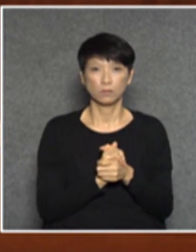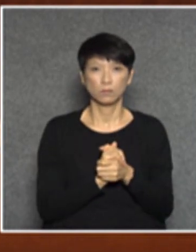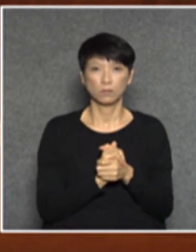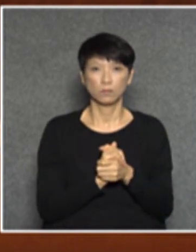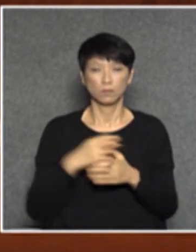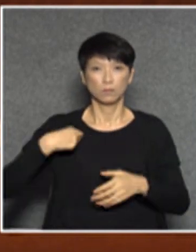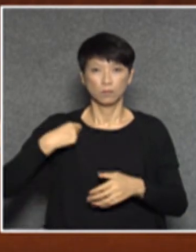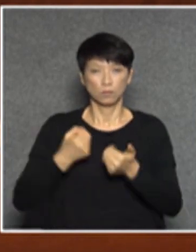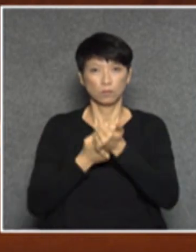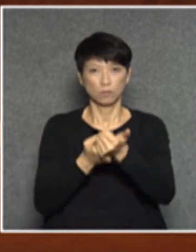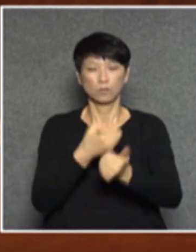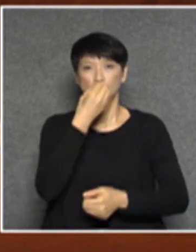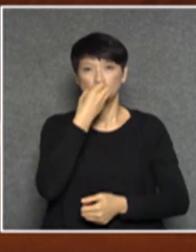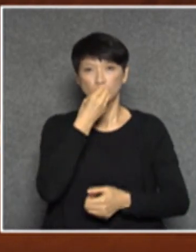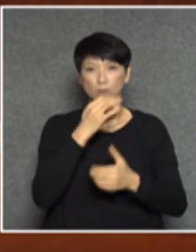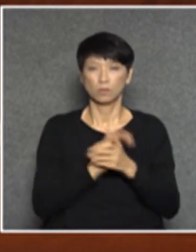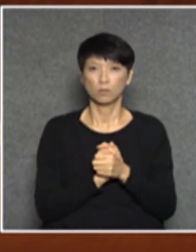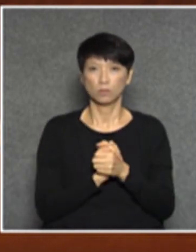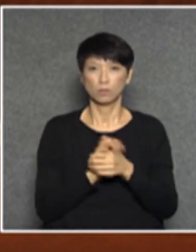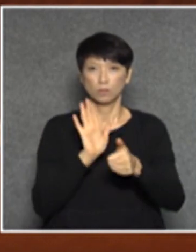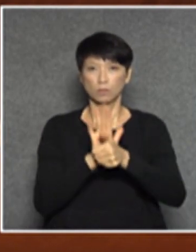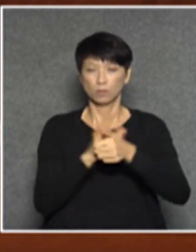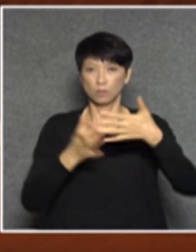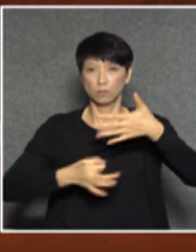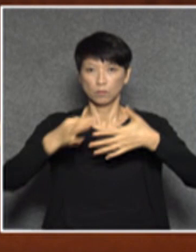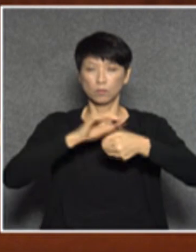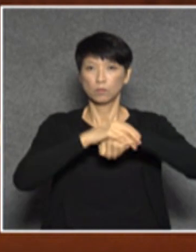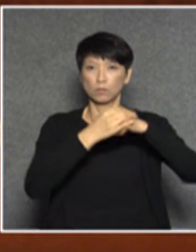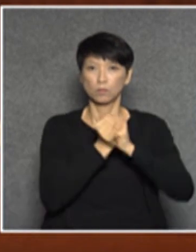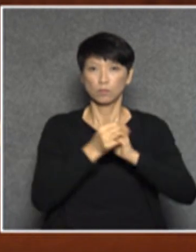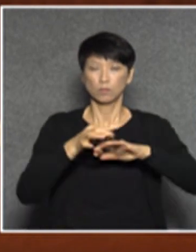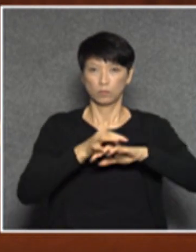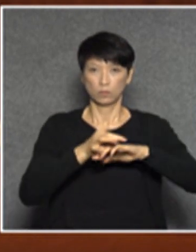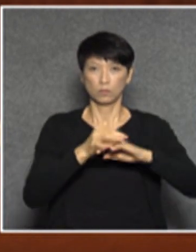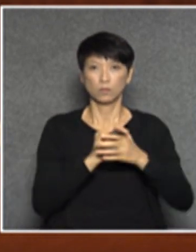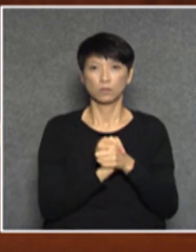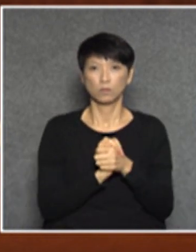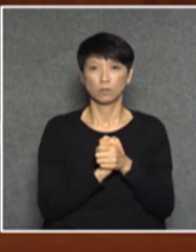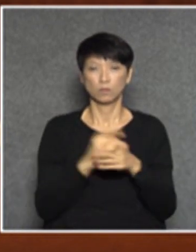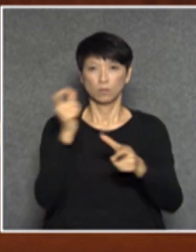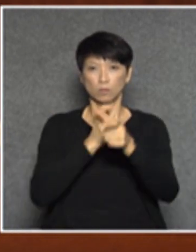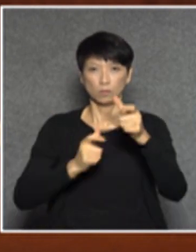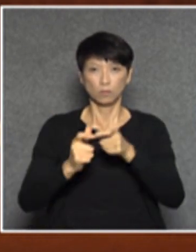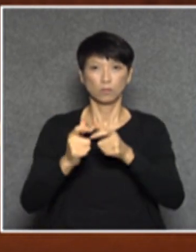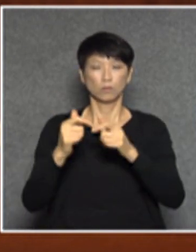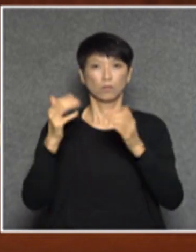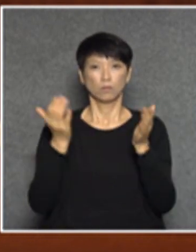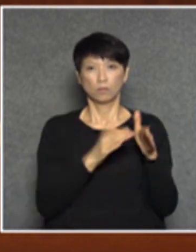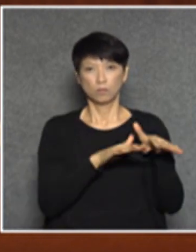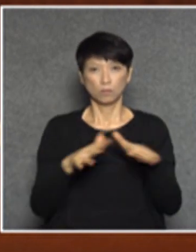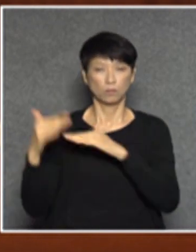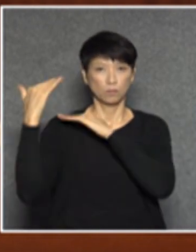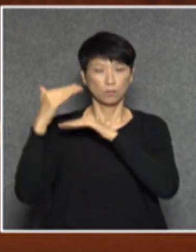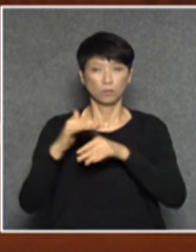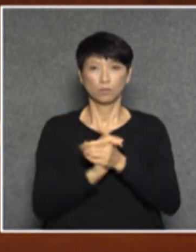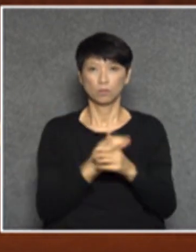持香港鞏固及提升國際金融貿易航運中心地位。在十